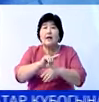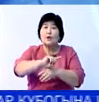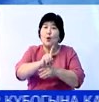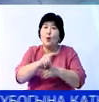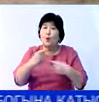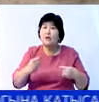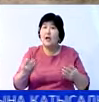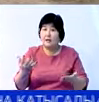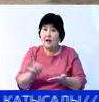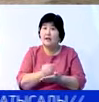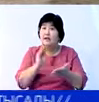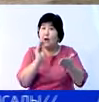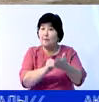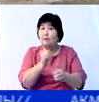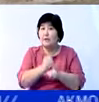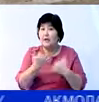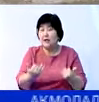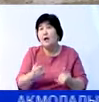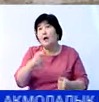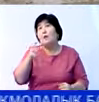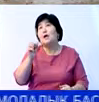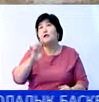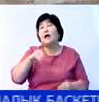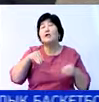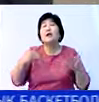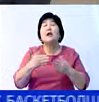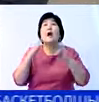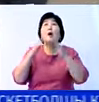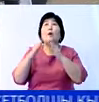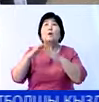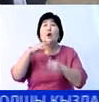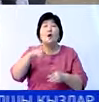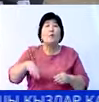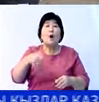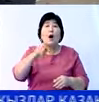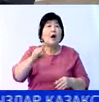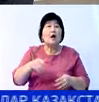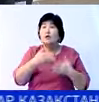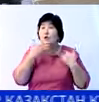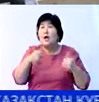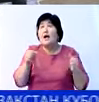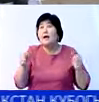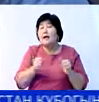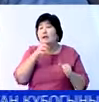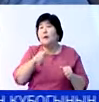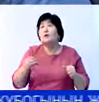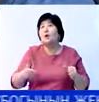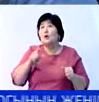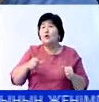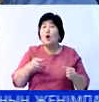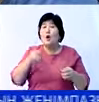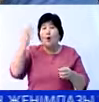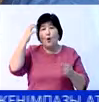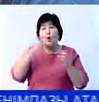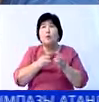берді. Сабалық саяжайында жаңадан қоныстанып жатқандар көп. Бұл аумақта газ жоқ, сондықтан қыс маусымында тұрғындар көмір